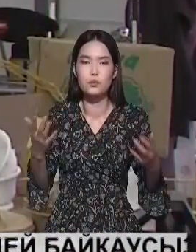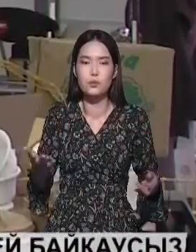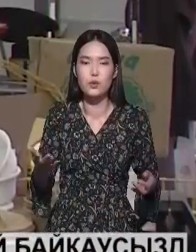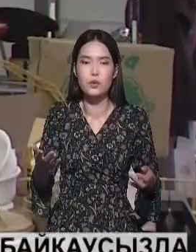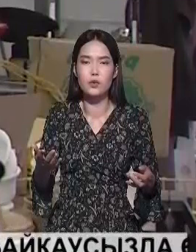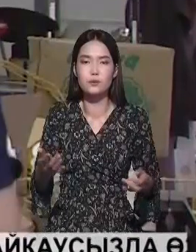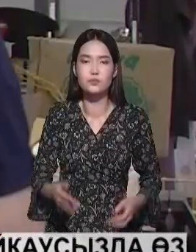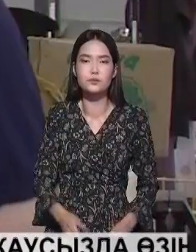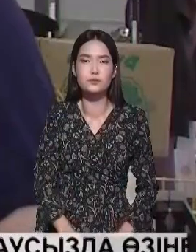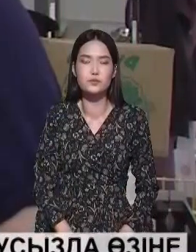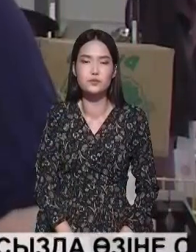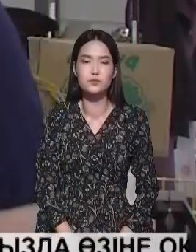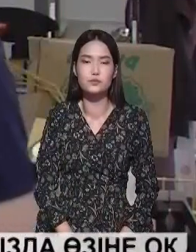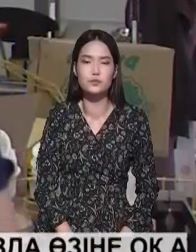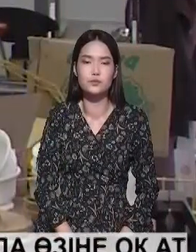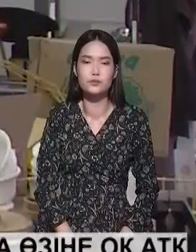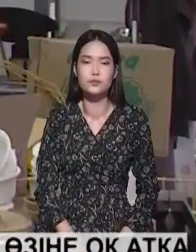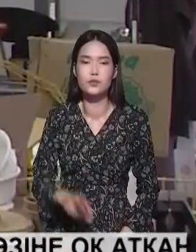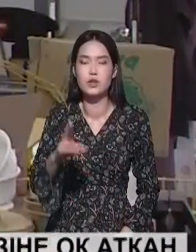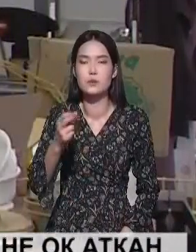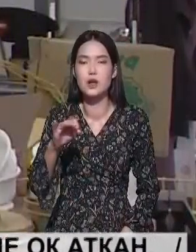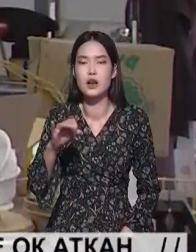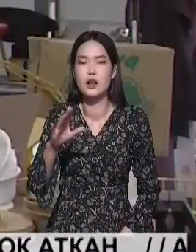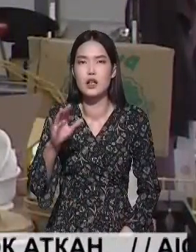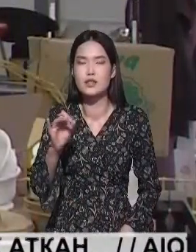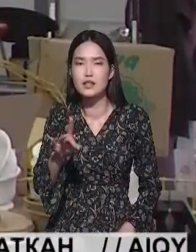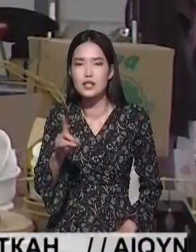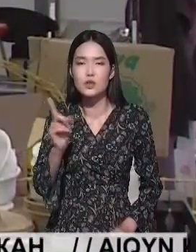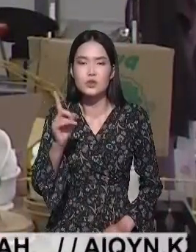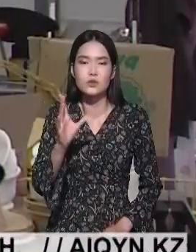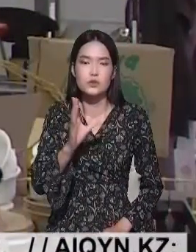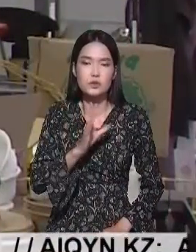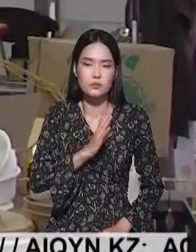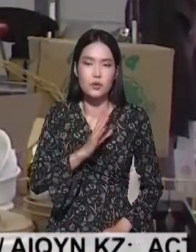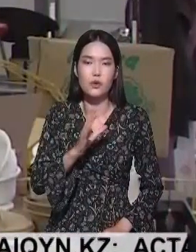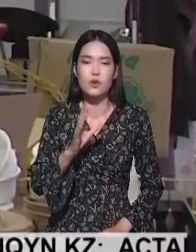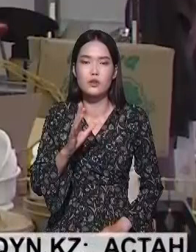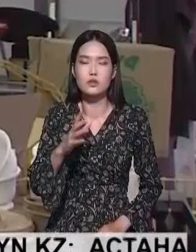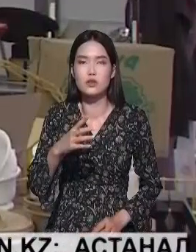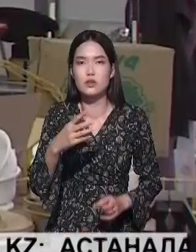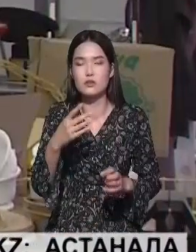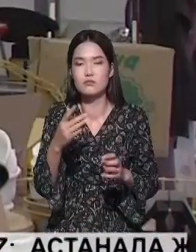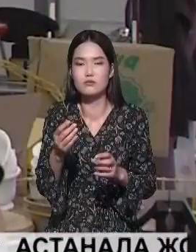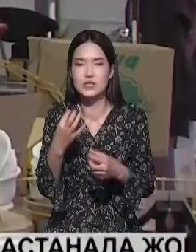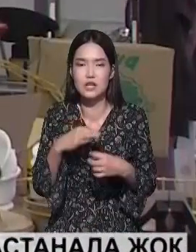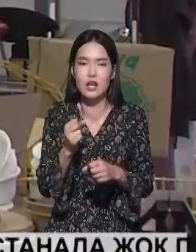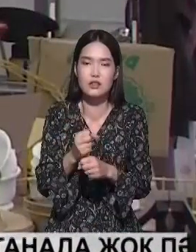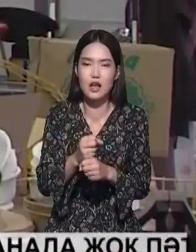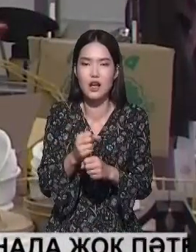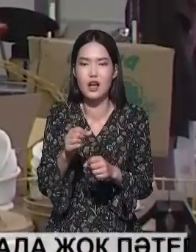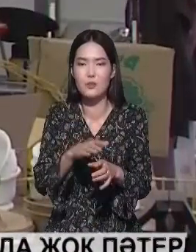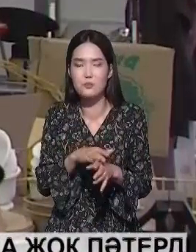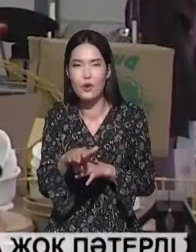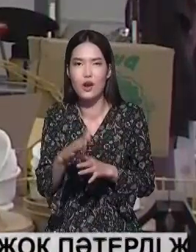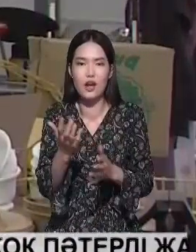мына байдерка дегенде жылан көшенің ішінен шығу керек болған. Соған механизм ойлап табу